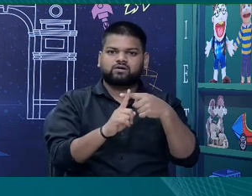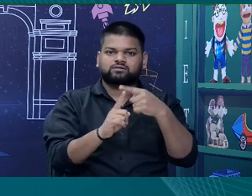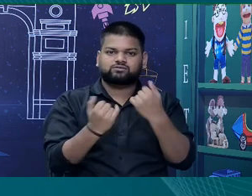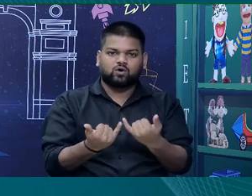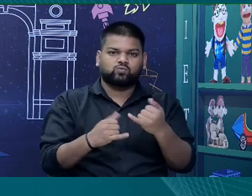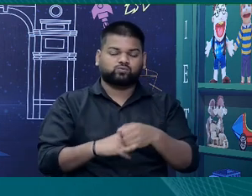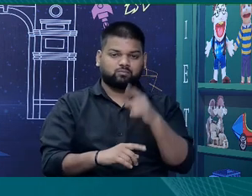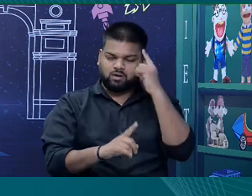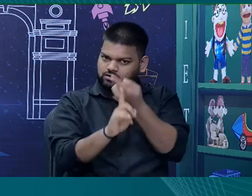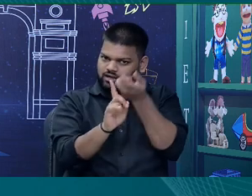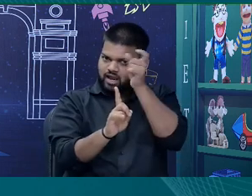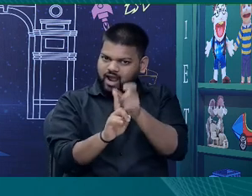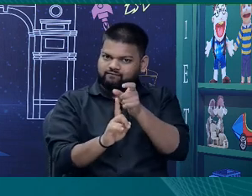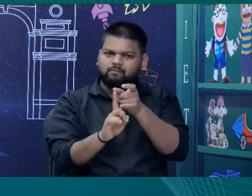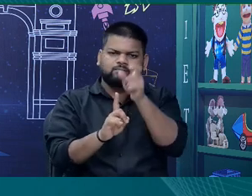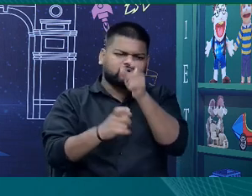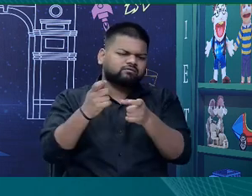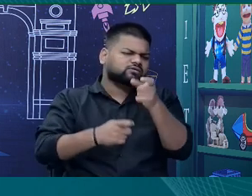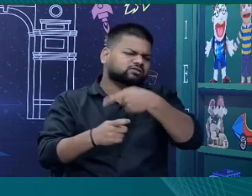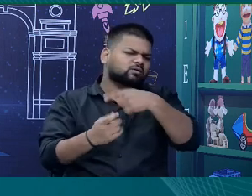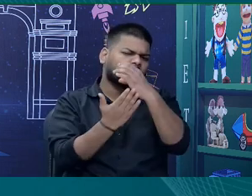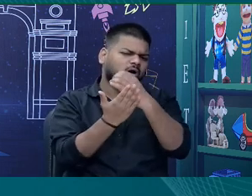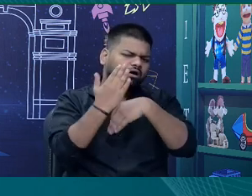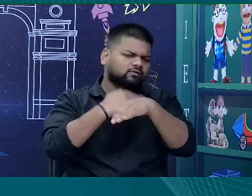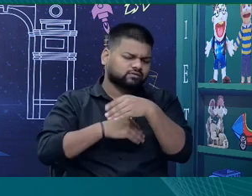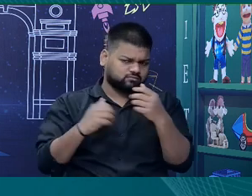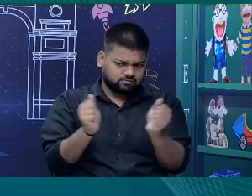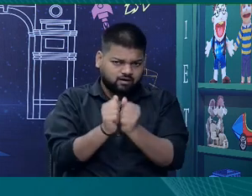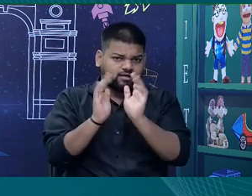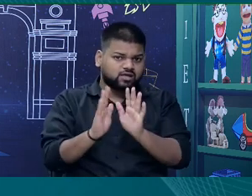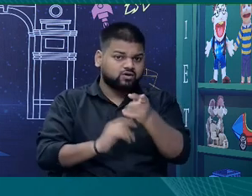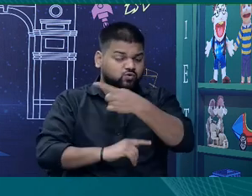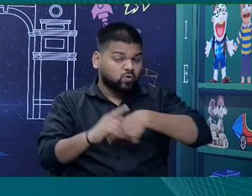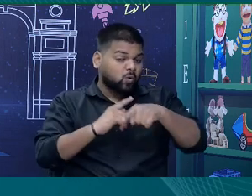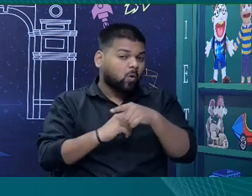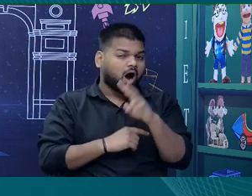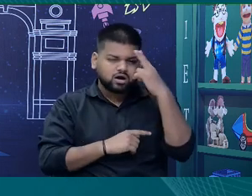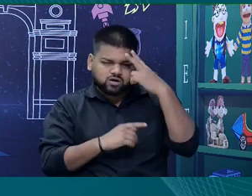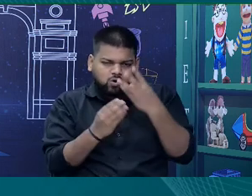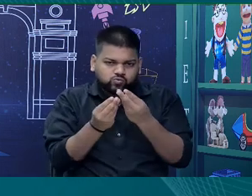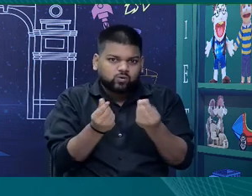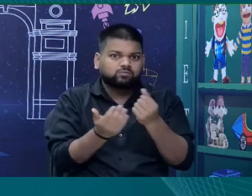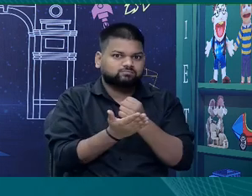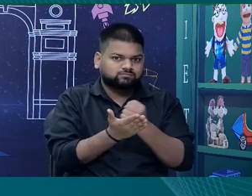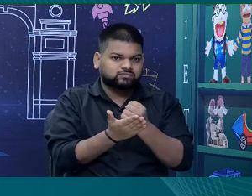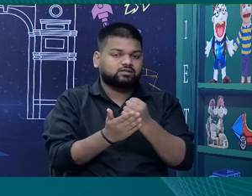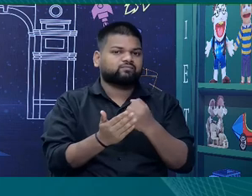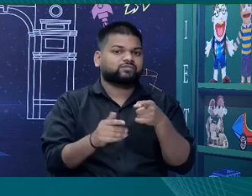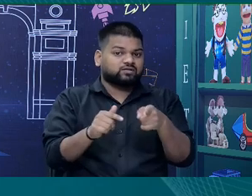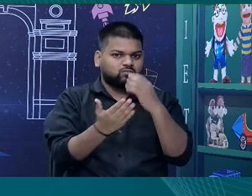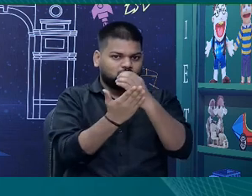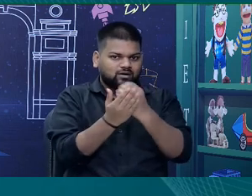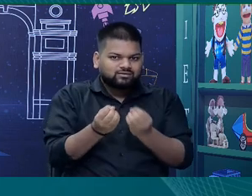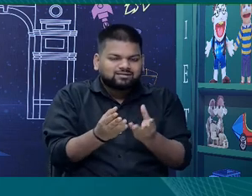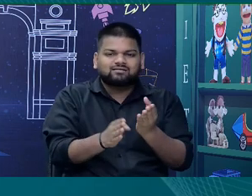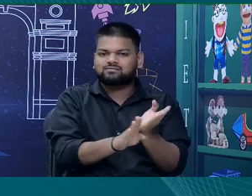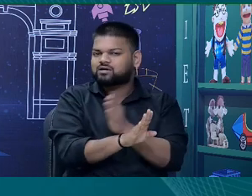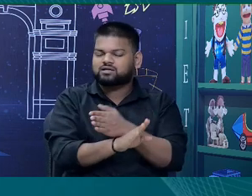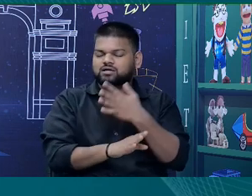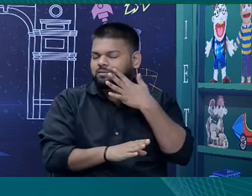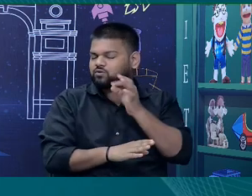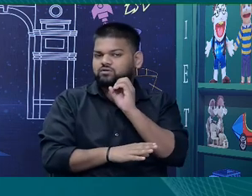आपकी क्वेरीज को एड्रेस करने की कोशिश करेंगे और आगे बढ़ इससे पहले एक इंपॉर्टेंट सूचना इंपॉर्टेंट अनाउंसमेंट